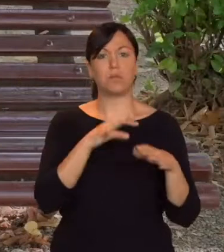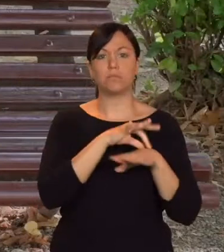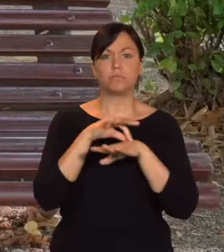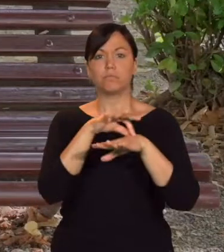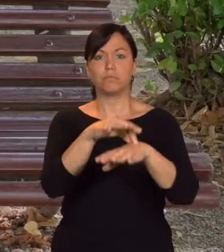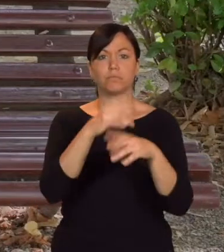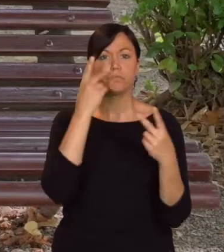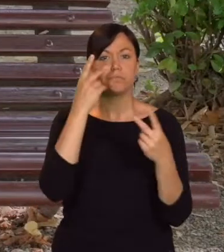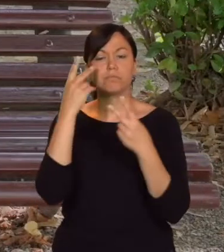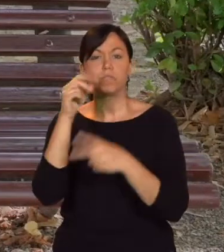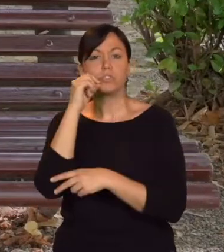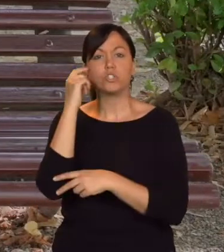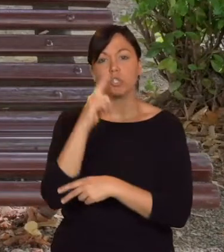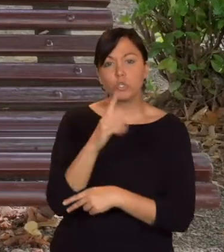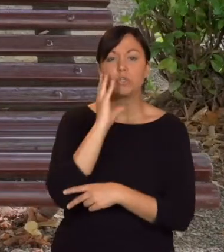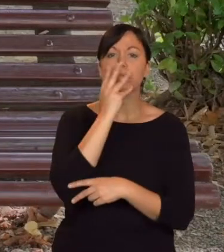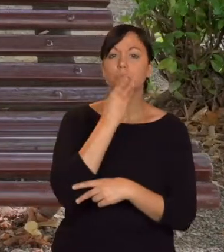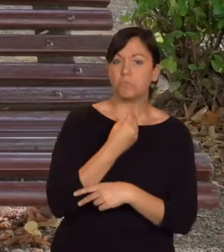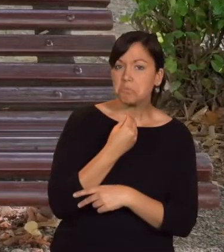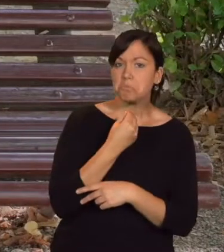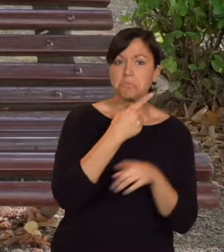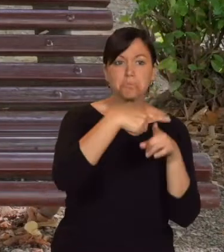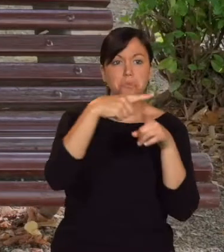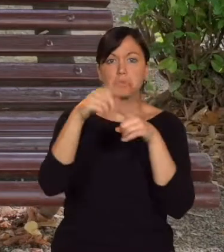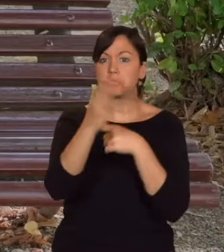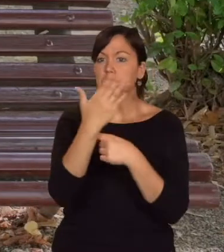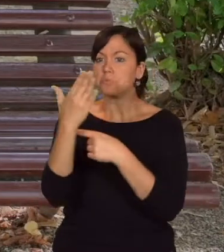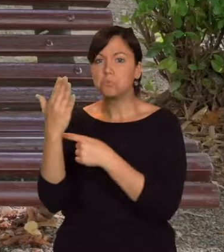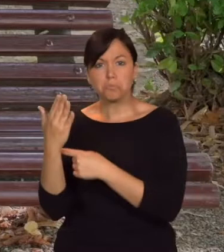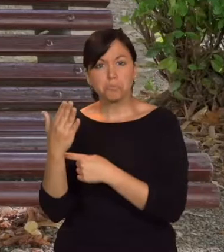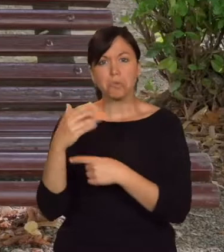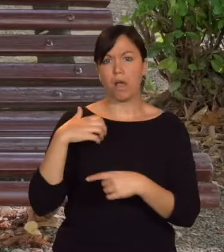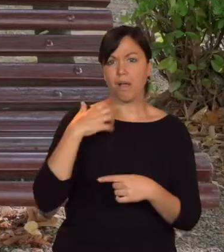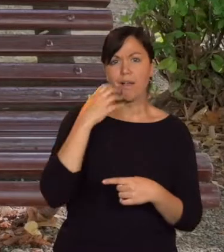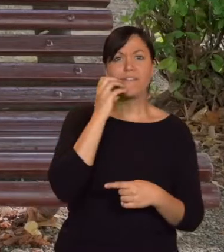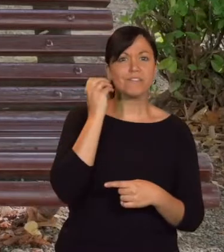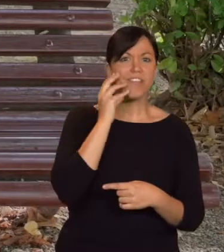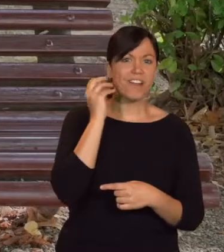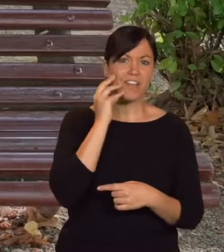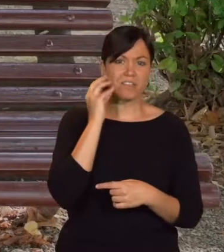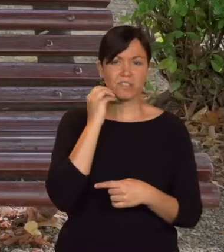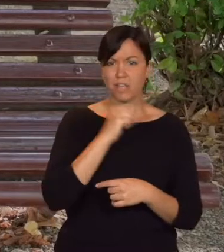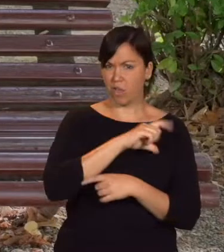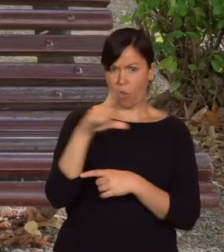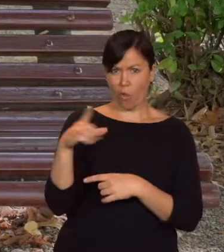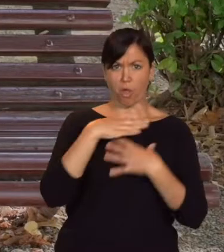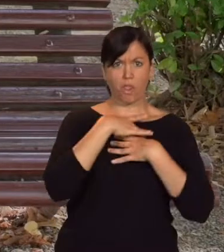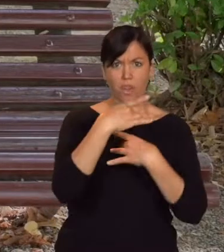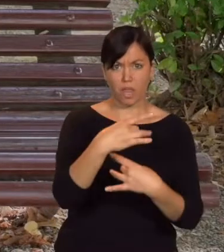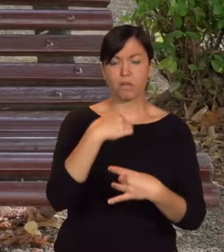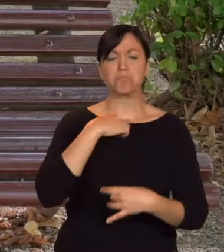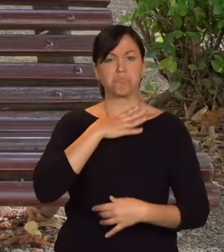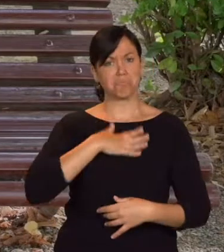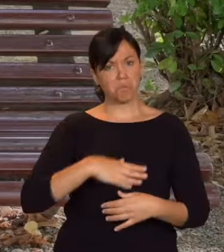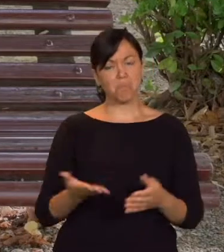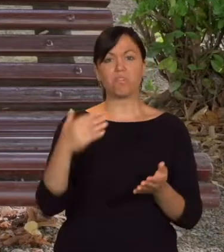Girona, que va ser molt maca. Ens van ensenyar coses molt interessants, i ens va agradar molt a totes. I